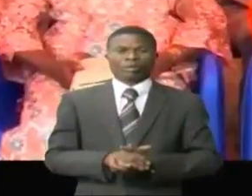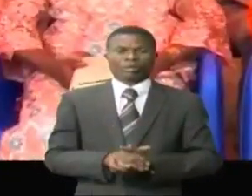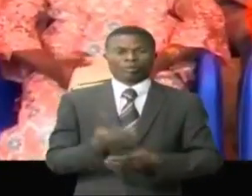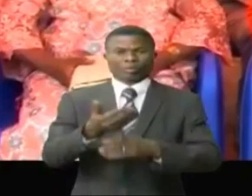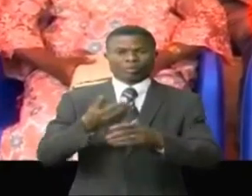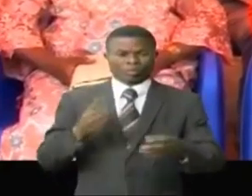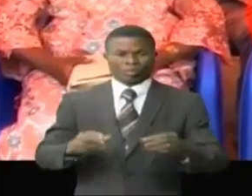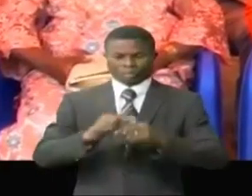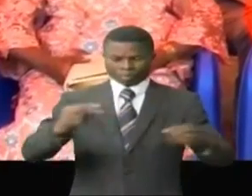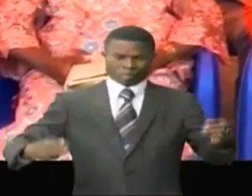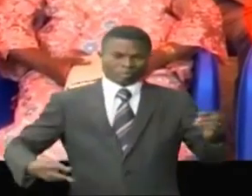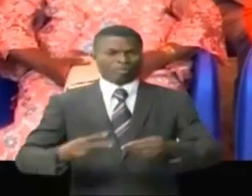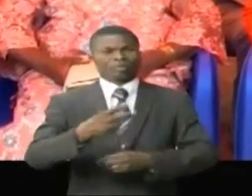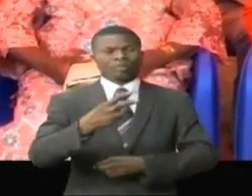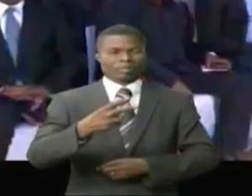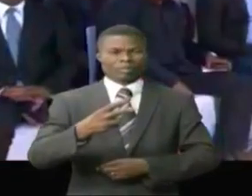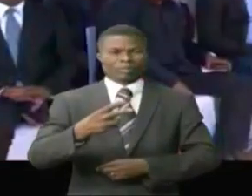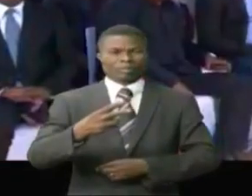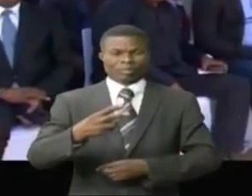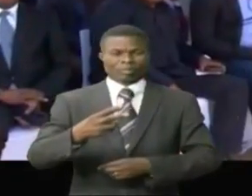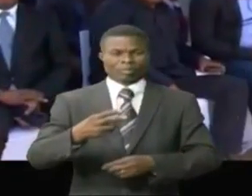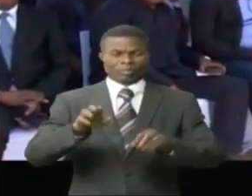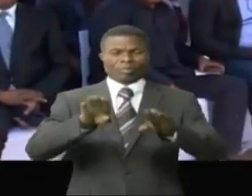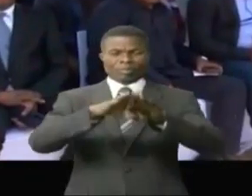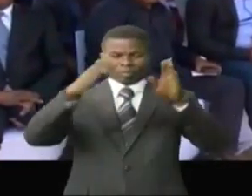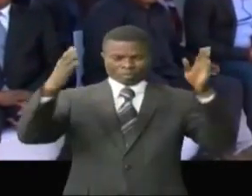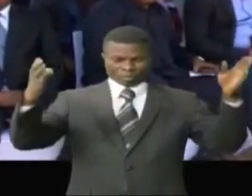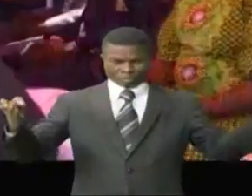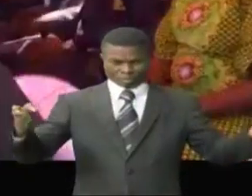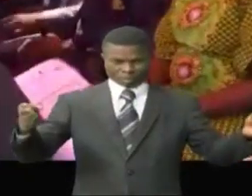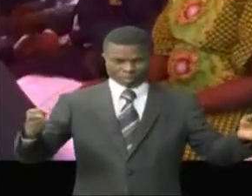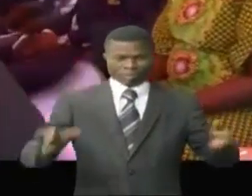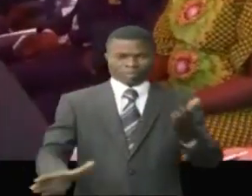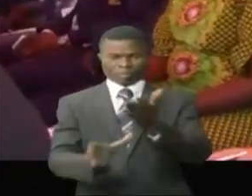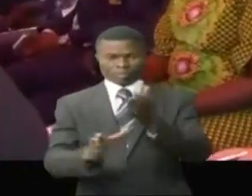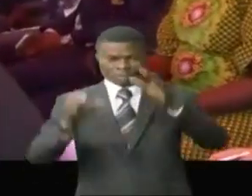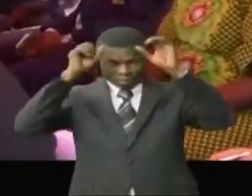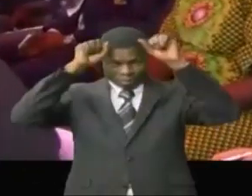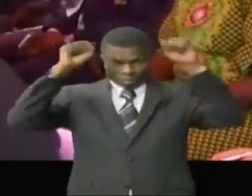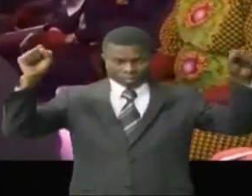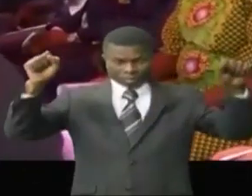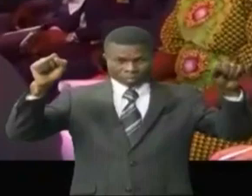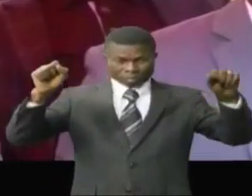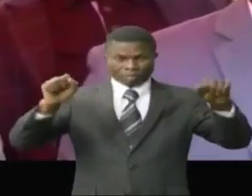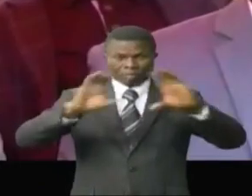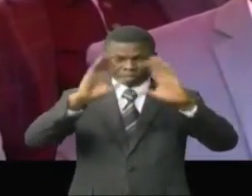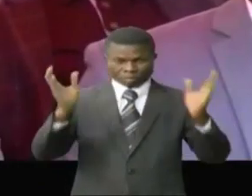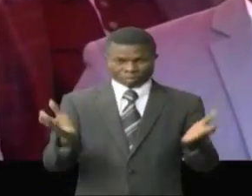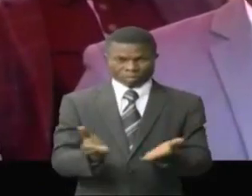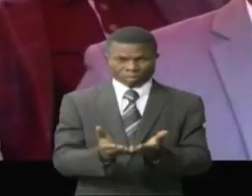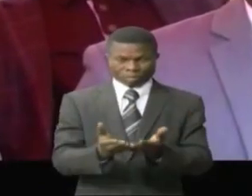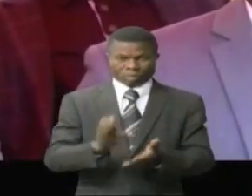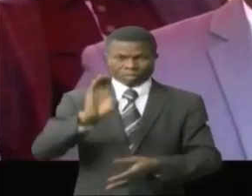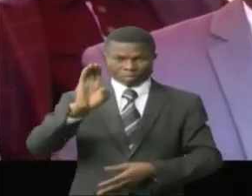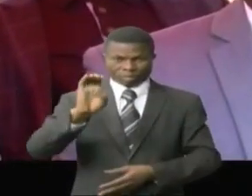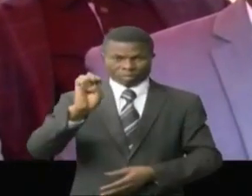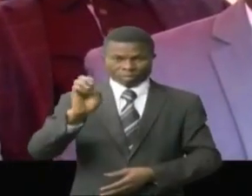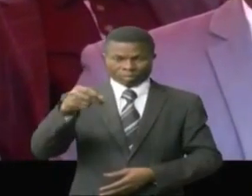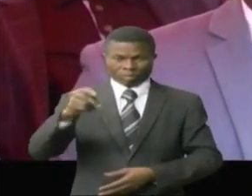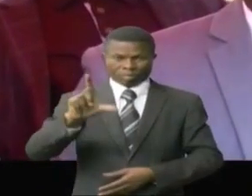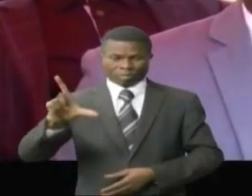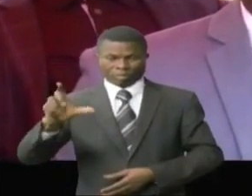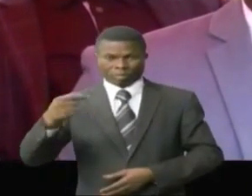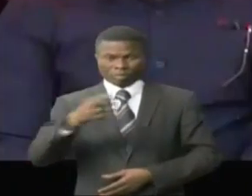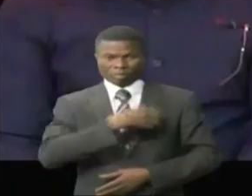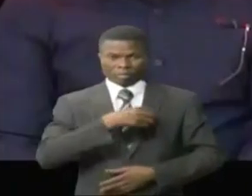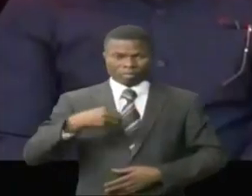Avant la coupure du ruban symbolique et les dévoilements de la stèle, la vice-présidente de la commission CPVJR,